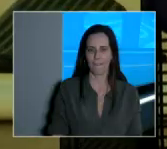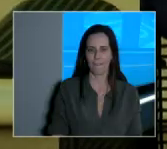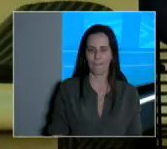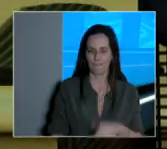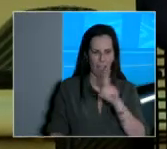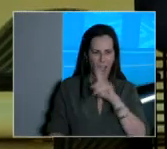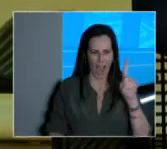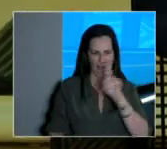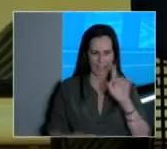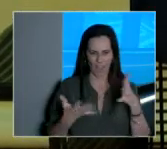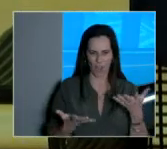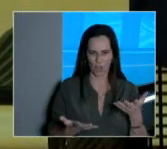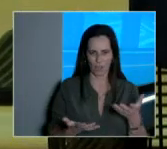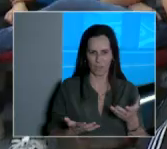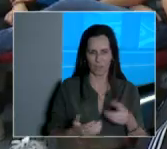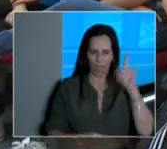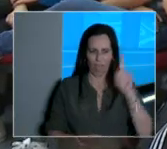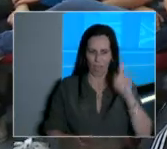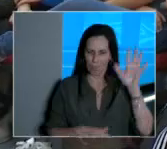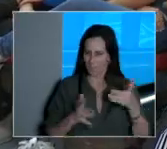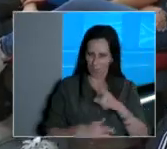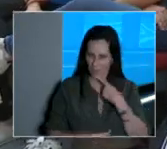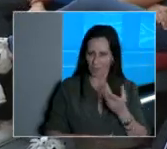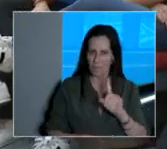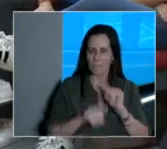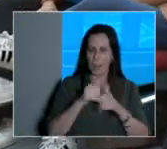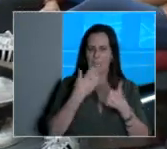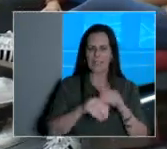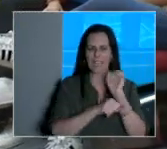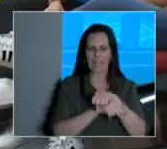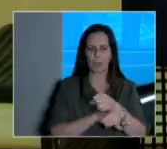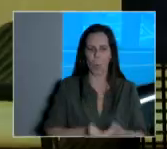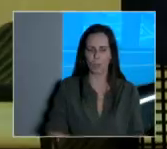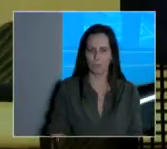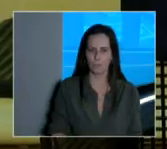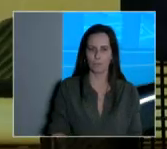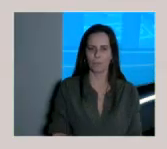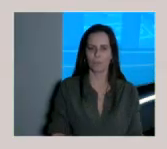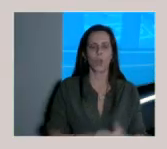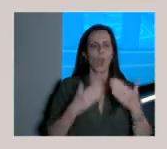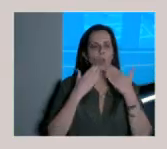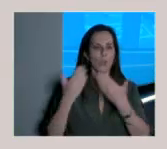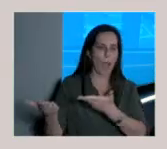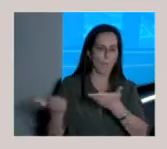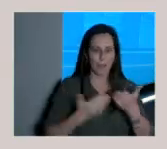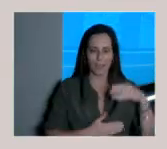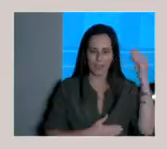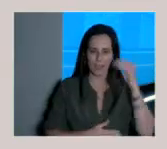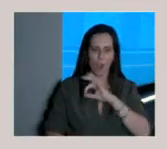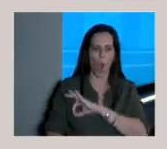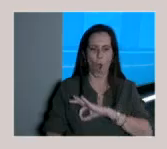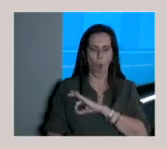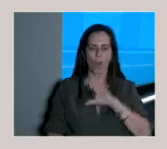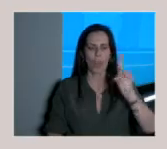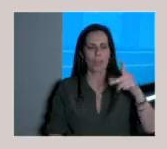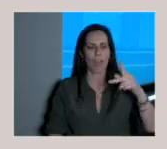אל תפחדו, כולם מרימים ומורידים. טוב, תודה רבה לכם תלמידי אורט